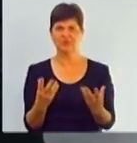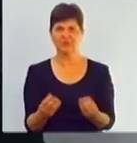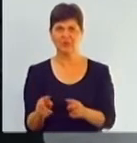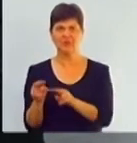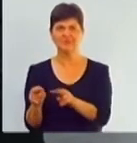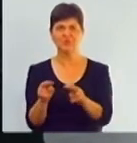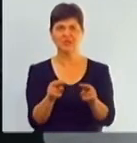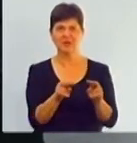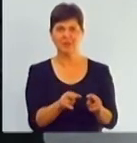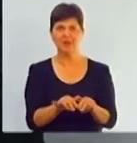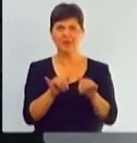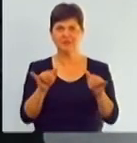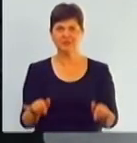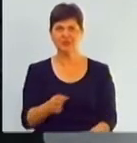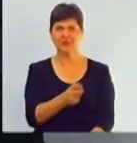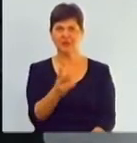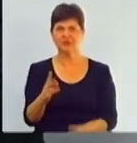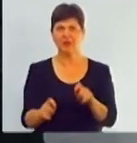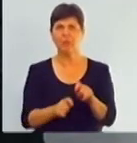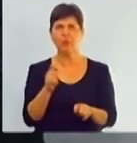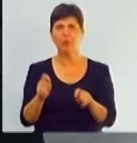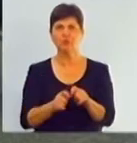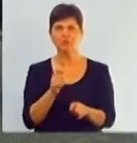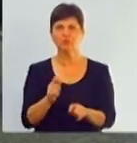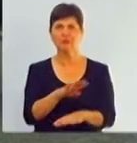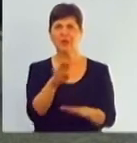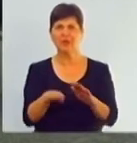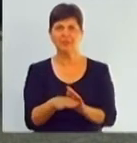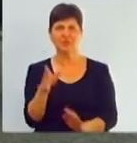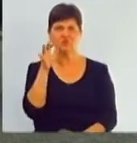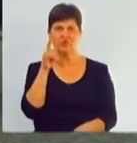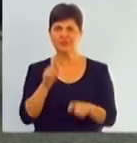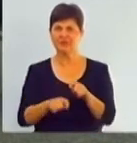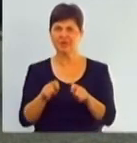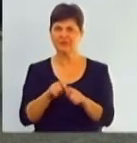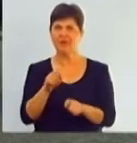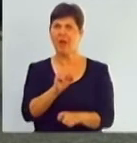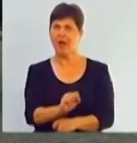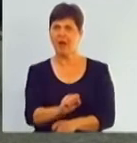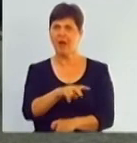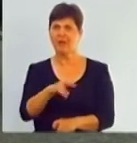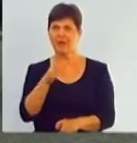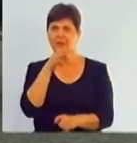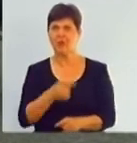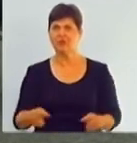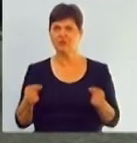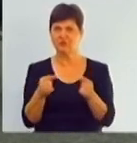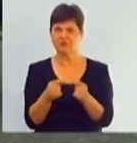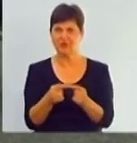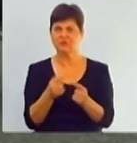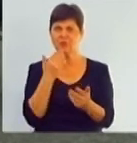спостерігаємо збільшення кількості порушень під час перевірок, але одночасно в руслі цих останніх